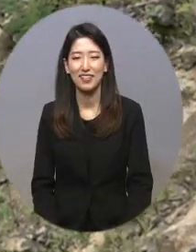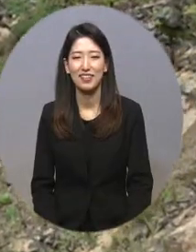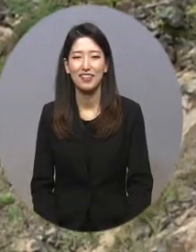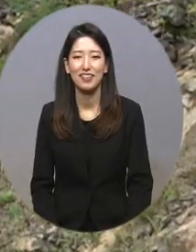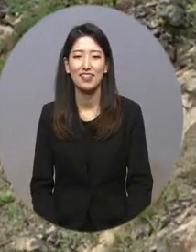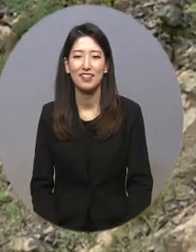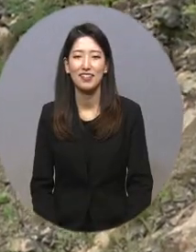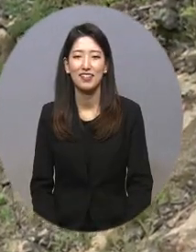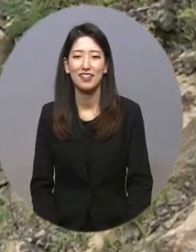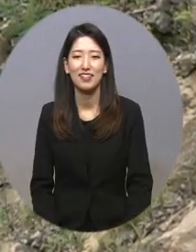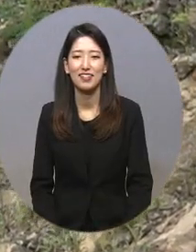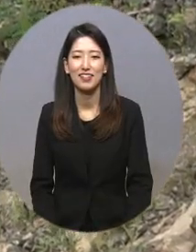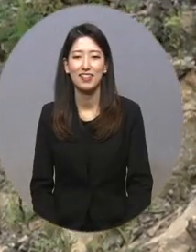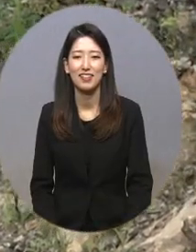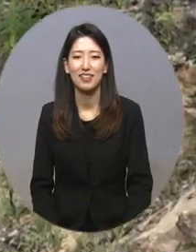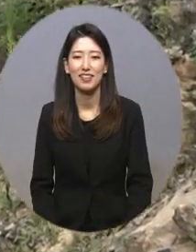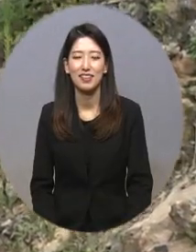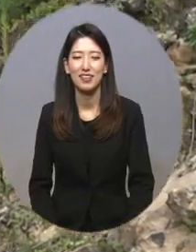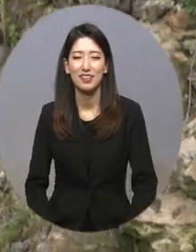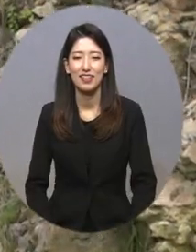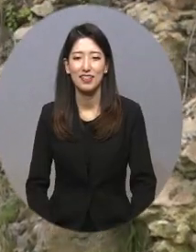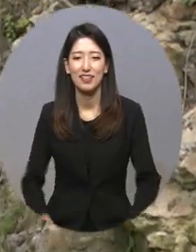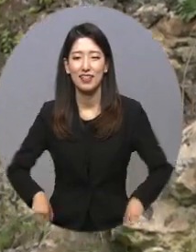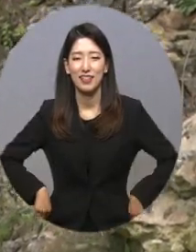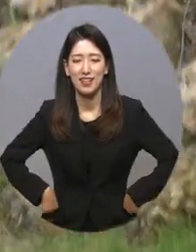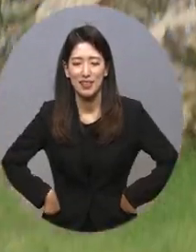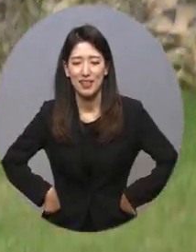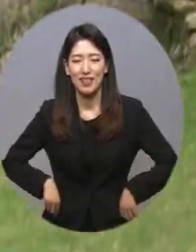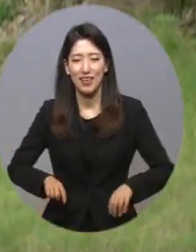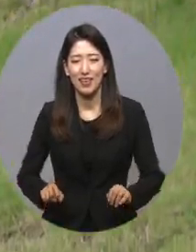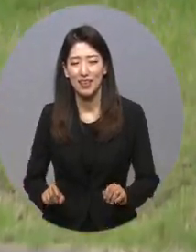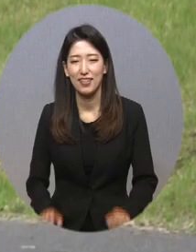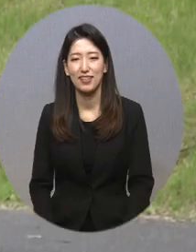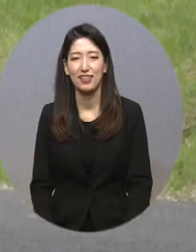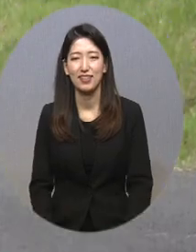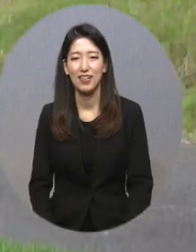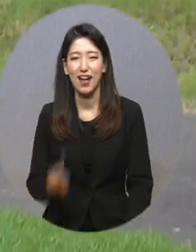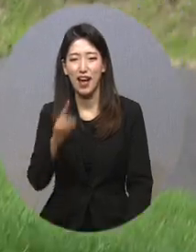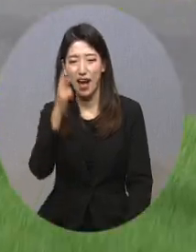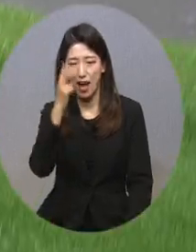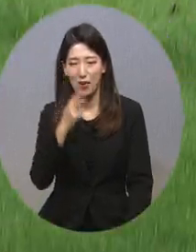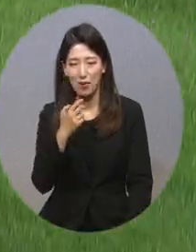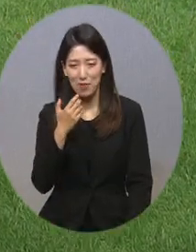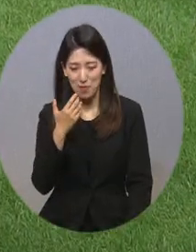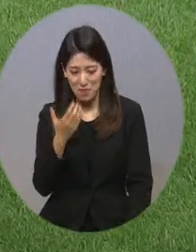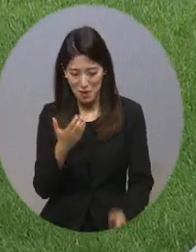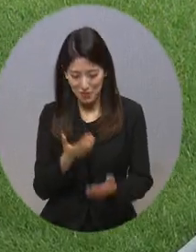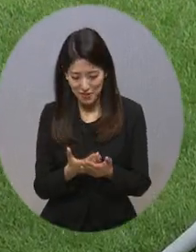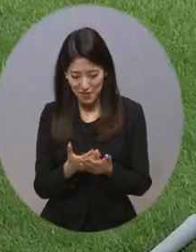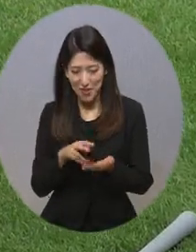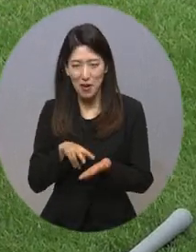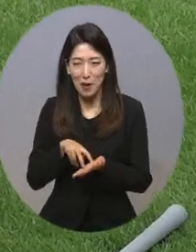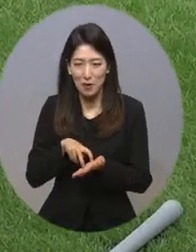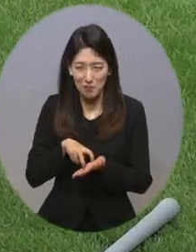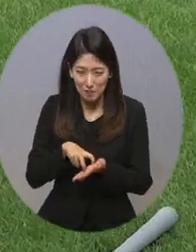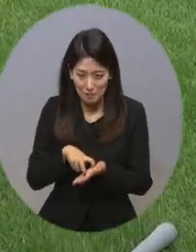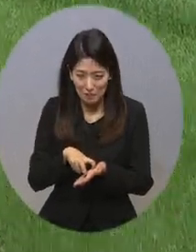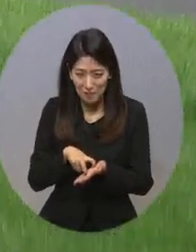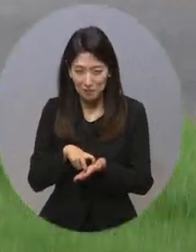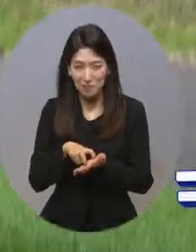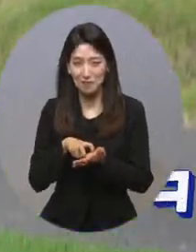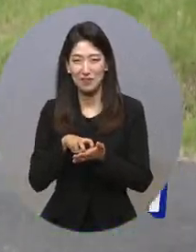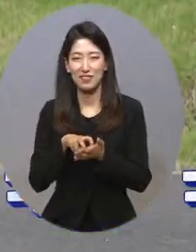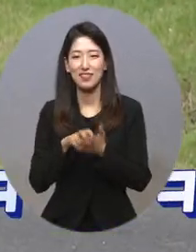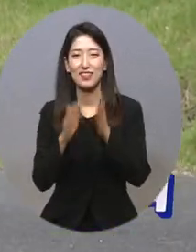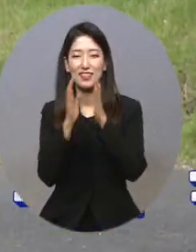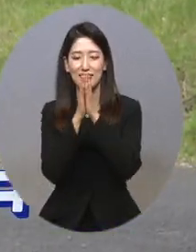아, 진짜. 아, 와. 또 금방 지나도 안 되지. 한 번만 봐주세요. 네네네네네.